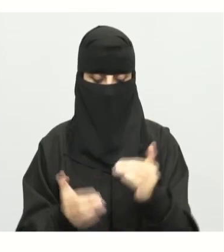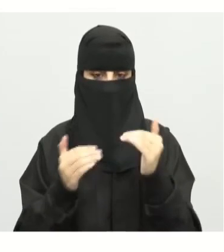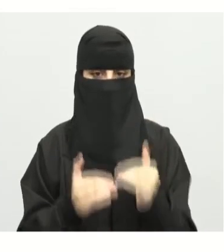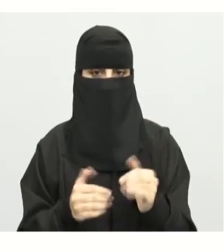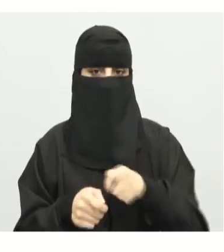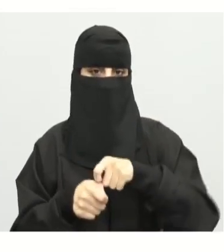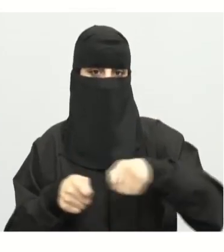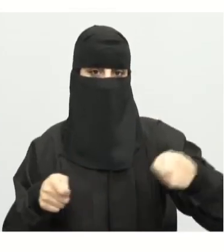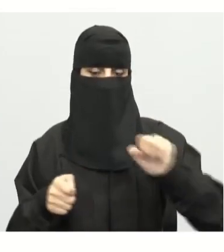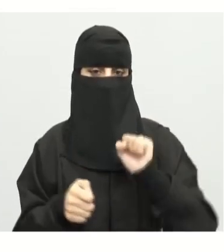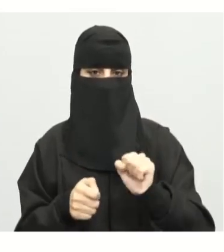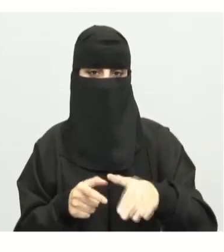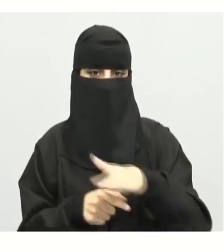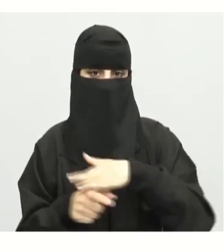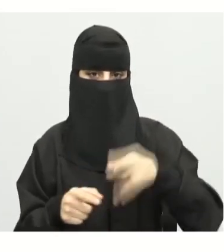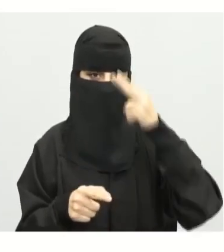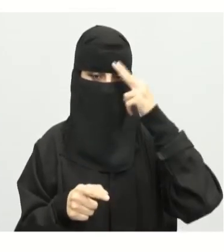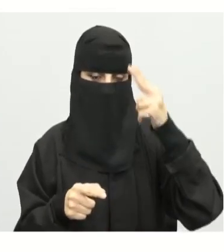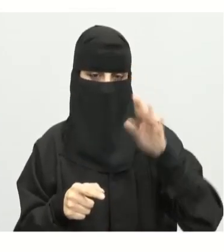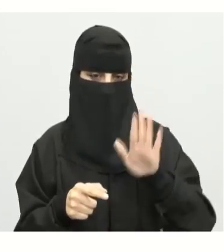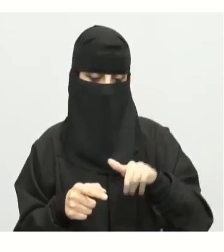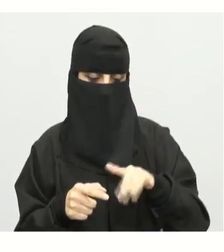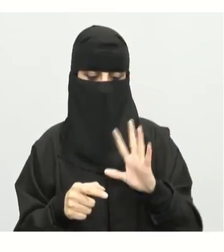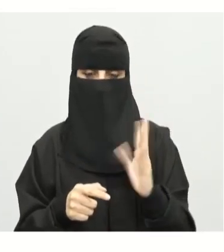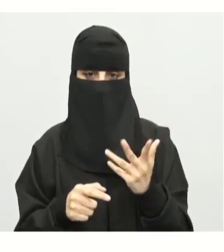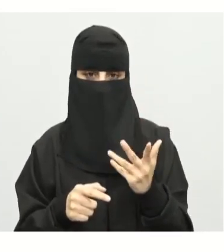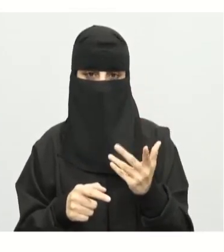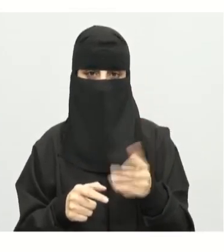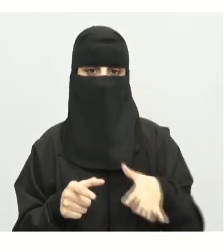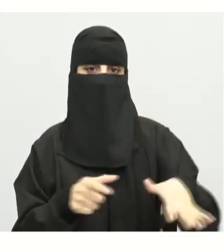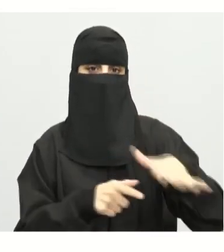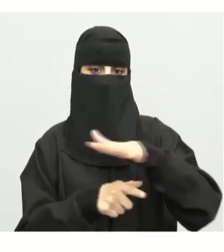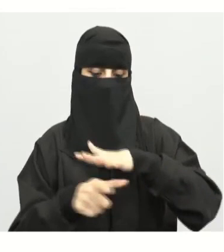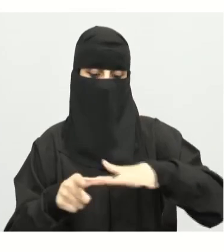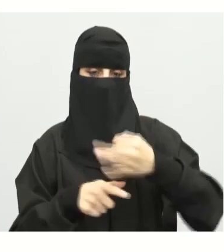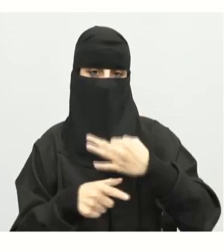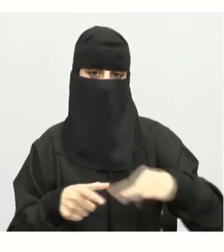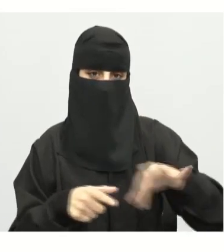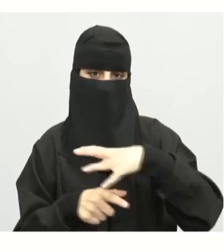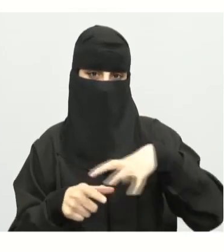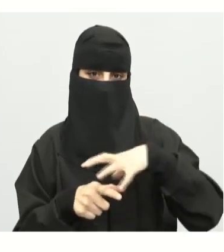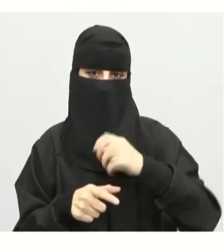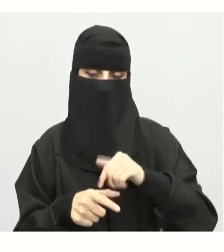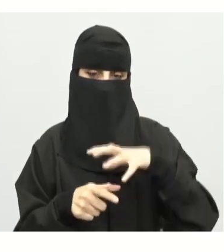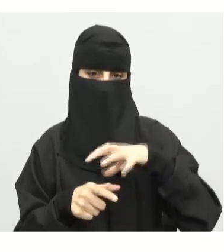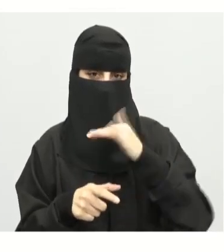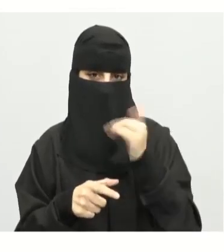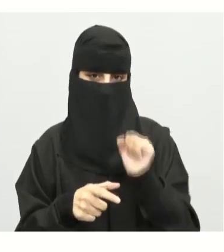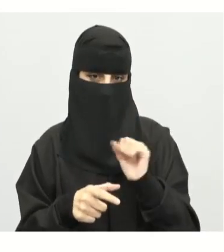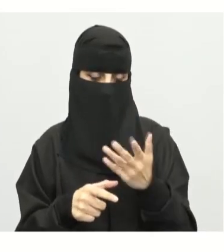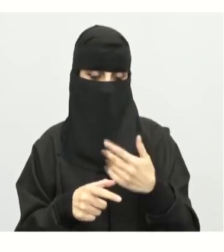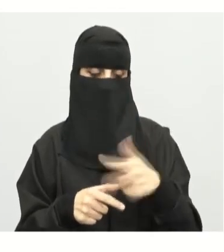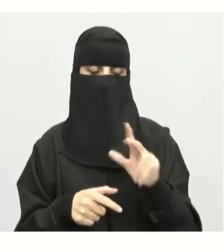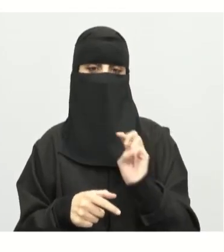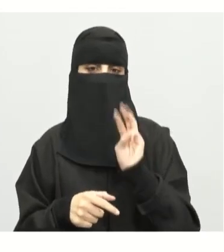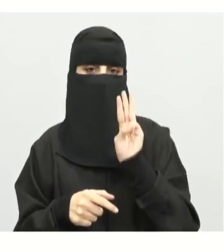تشغل مساحه المملكه العربيه السعوديه فراغ مساحه شبه الجزيره العربيه ثلثي احسنتم